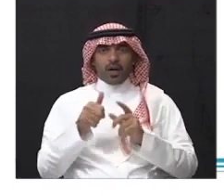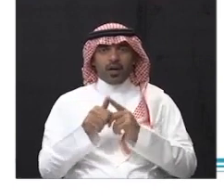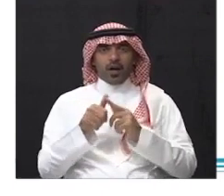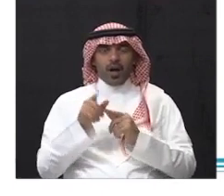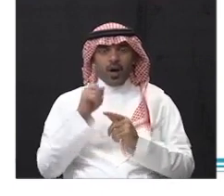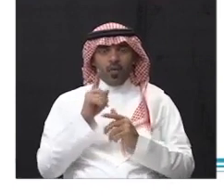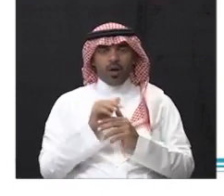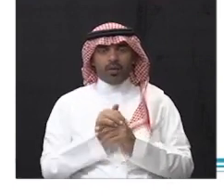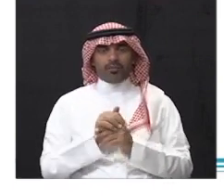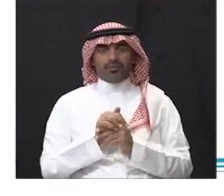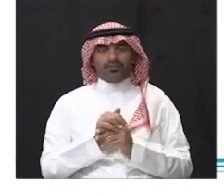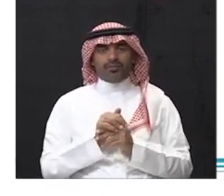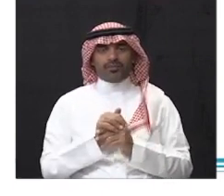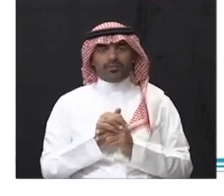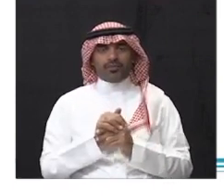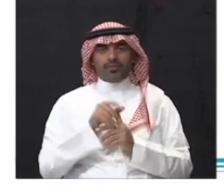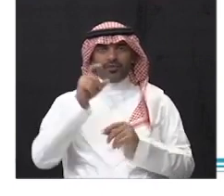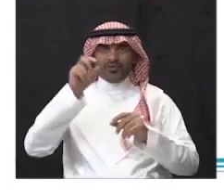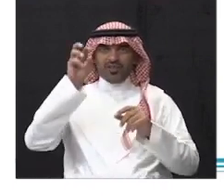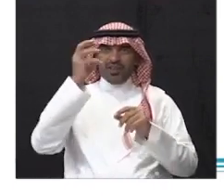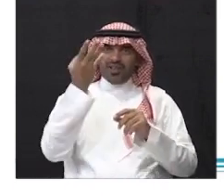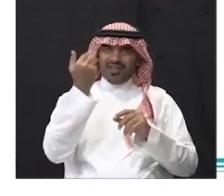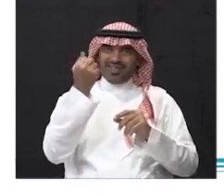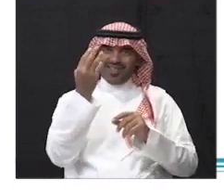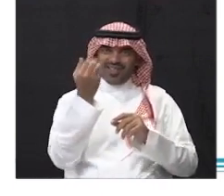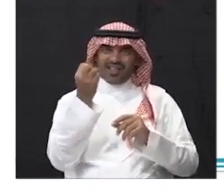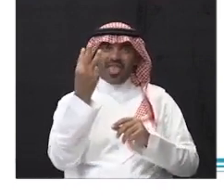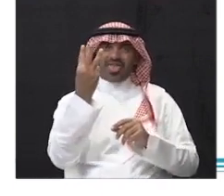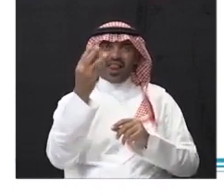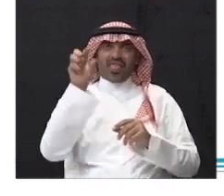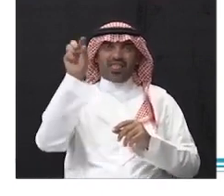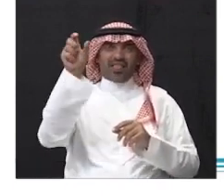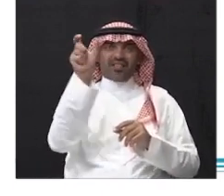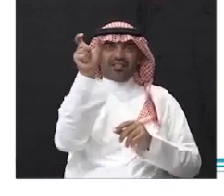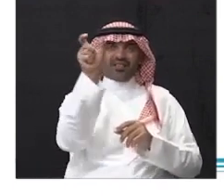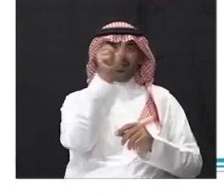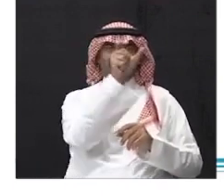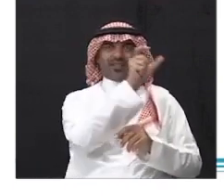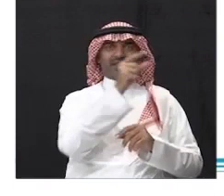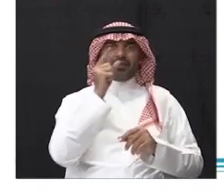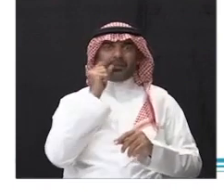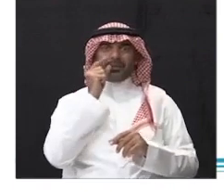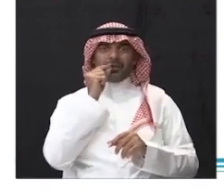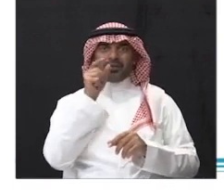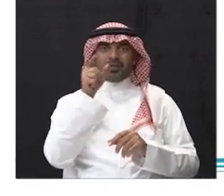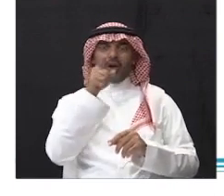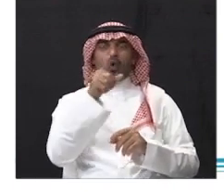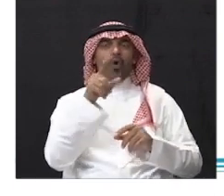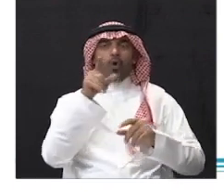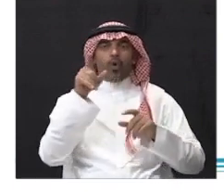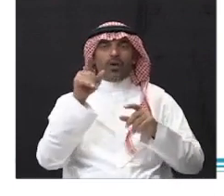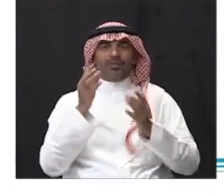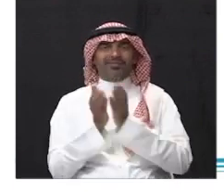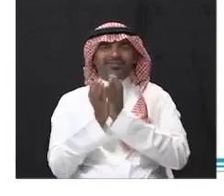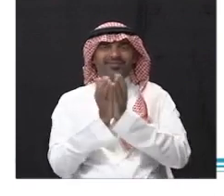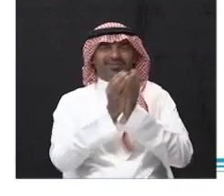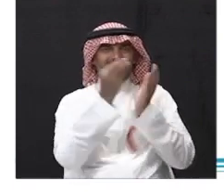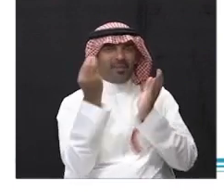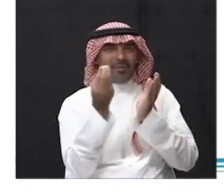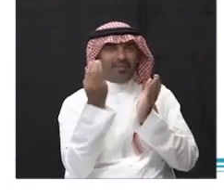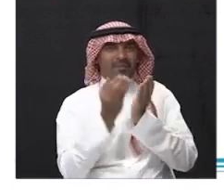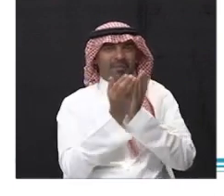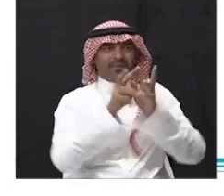اسم الرحالة للمكان الذي تم اكتشافه. نبدأ باستكمال اكتشاف أستراليا.